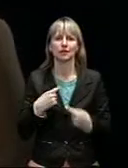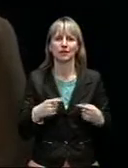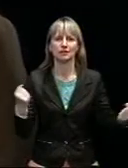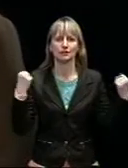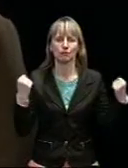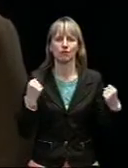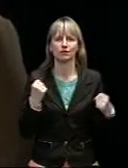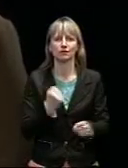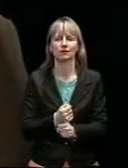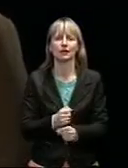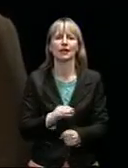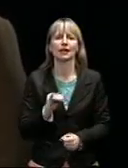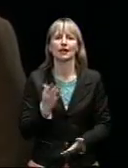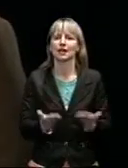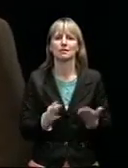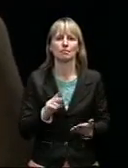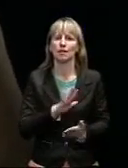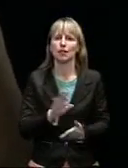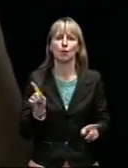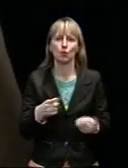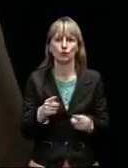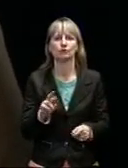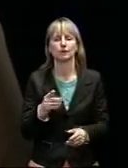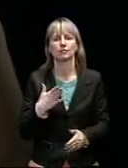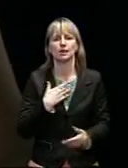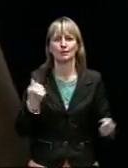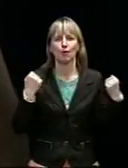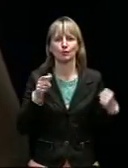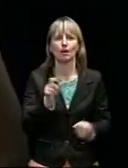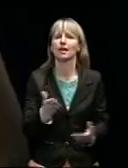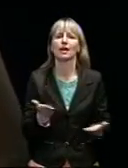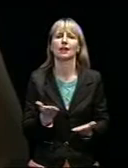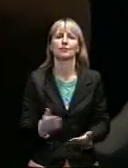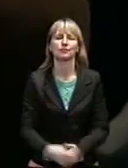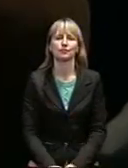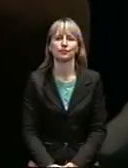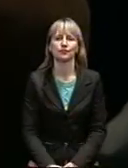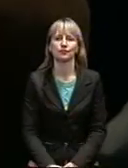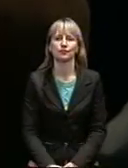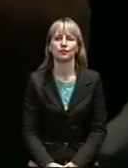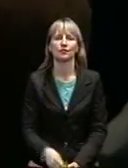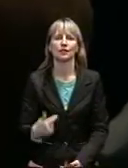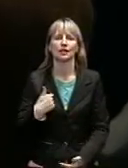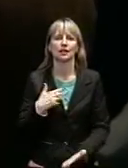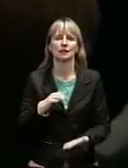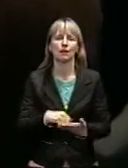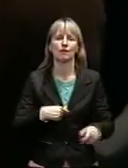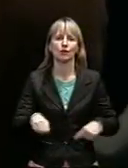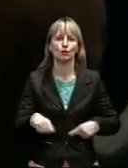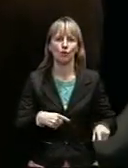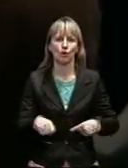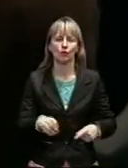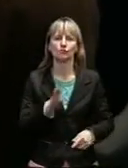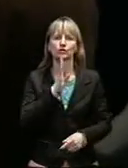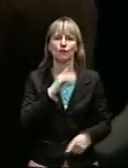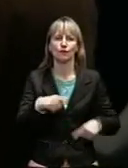спорта, и если бы не музыка, скорее всего, стала бы спортсменкой. А каким самым? Я занималась футболом в